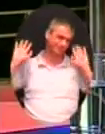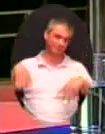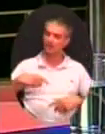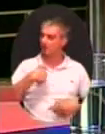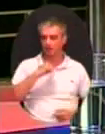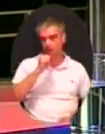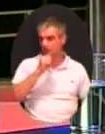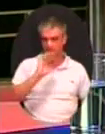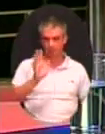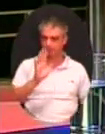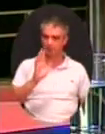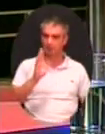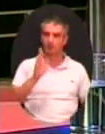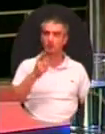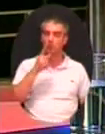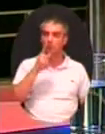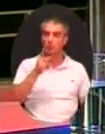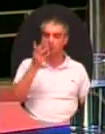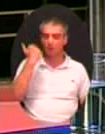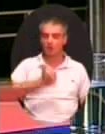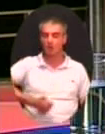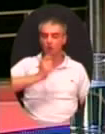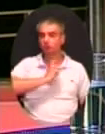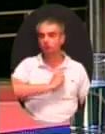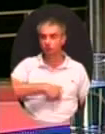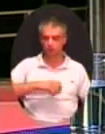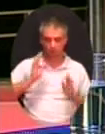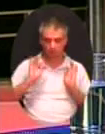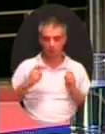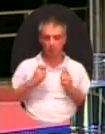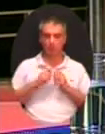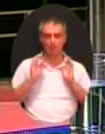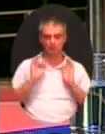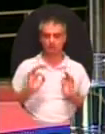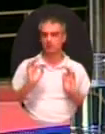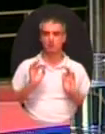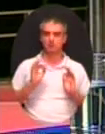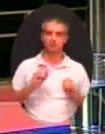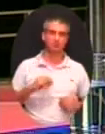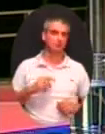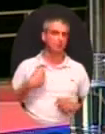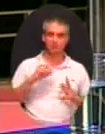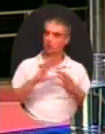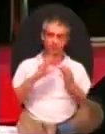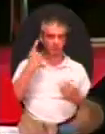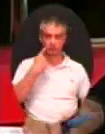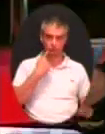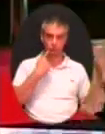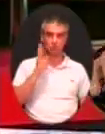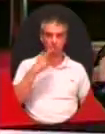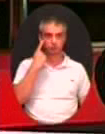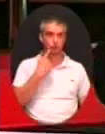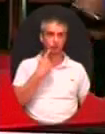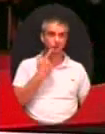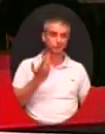רוצה לבנות, אבל הוא היה ראש העיר לעניין. ואלקין יהיה ראש העיר לעניין? אני לא מנתקת שחיתות, גם אם